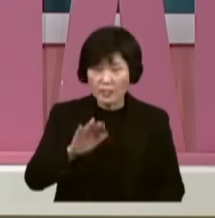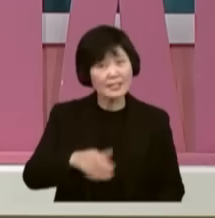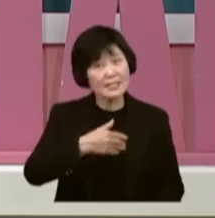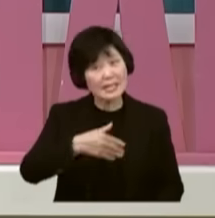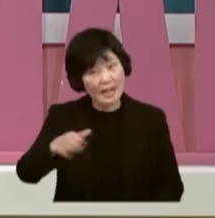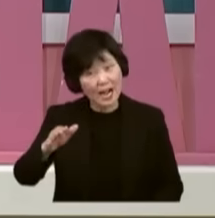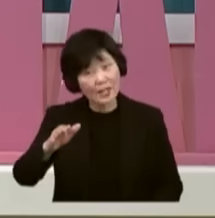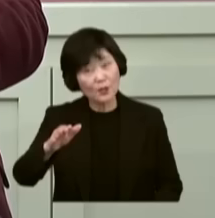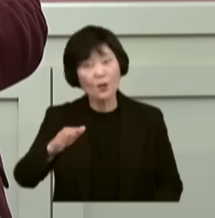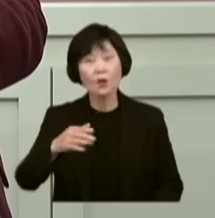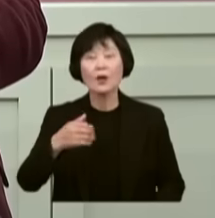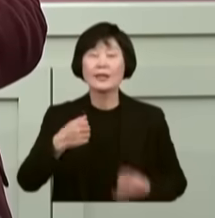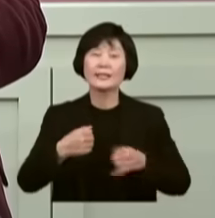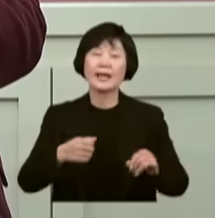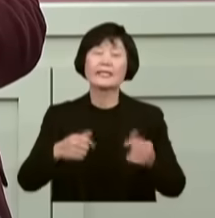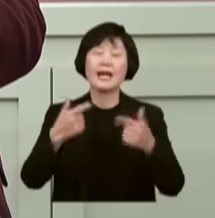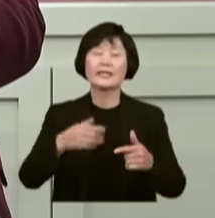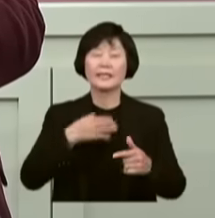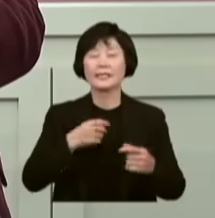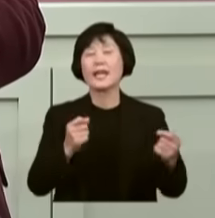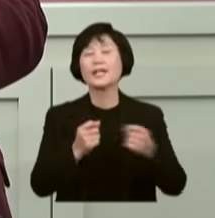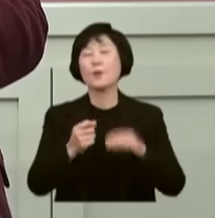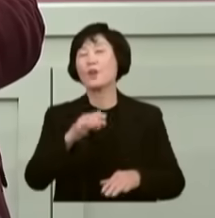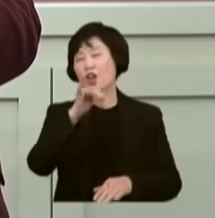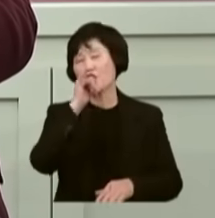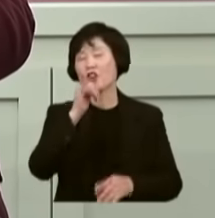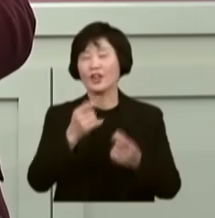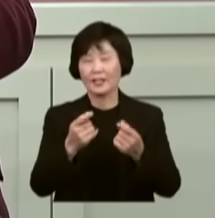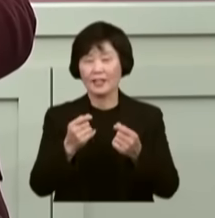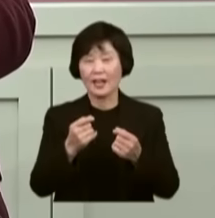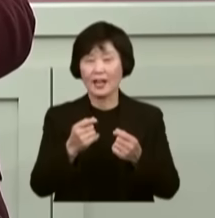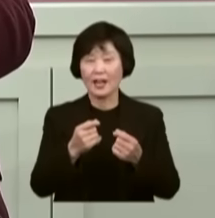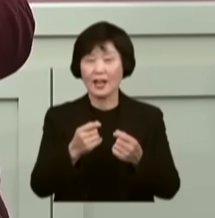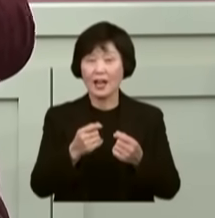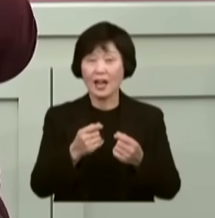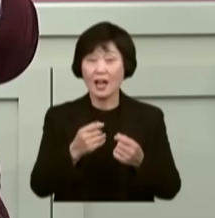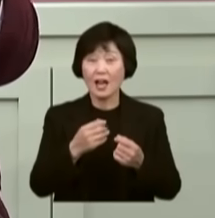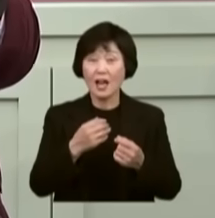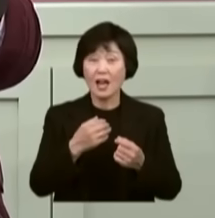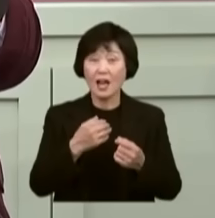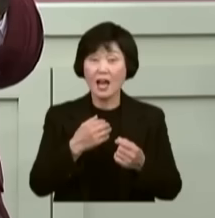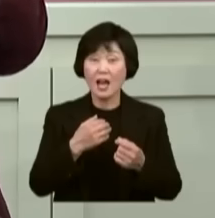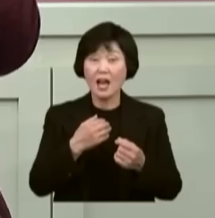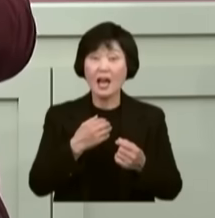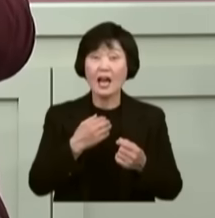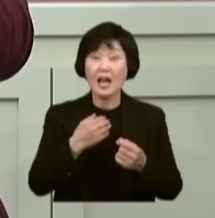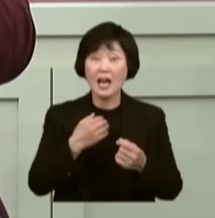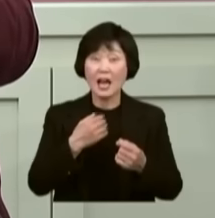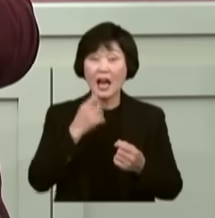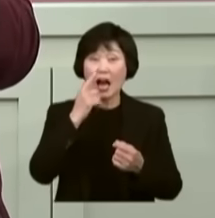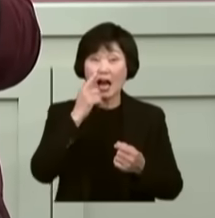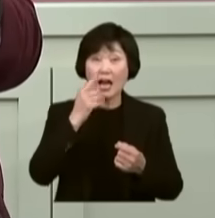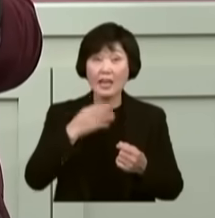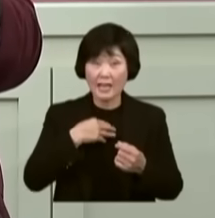마찬가지고. 그러니까 늘 아침에 주의 사항을 주는 게 나로 인해서 세상에 태어난 나 때문에